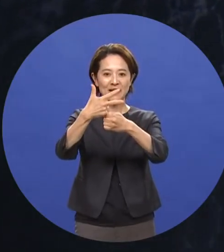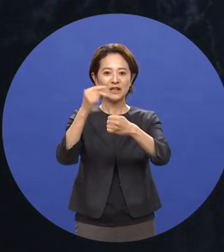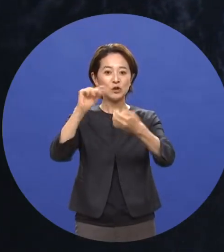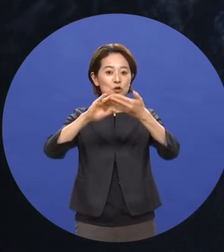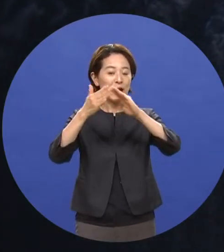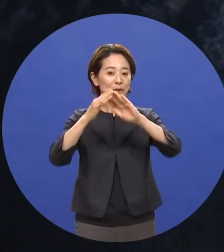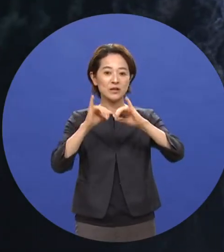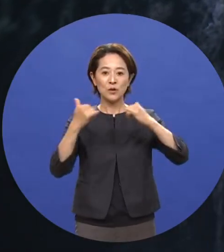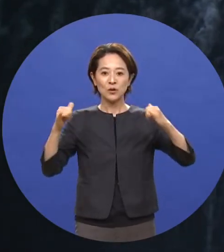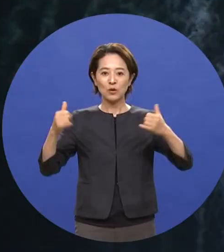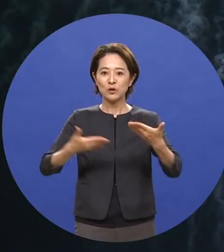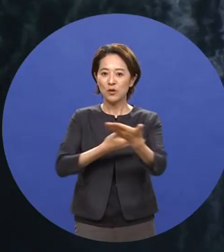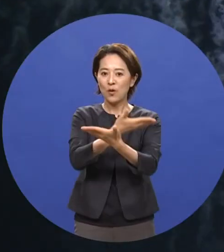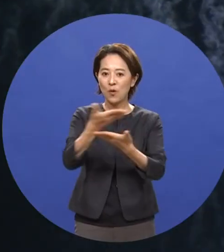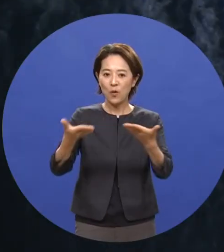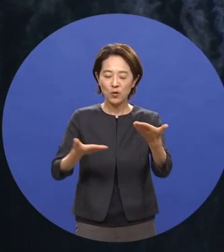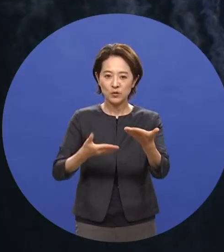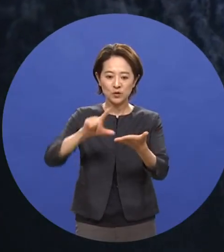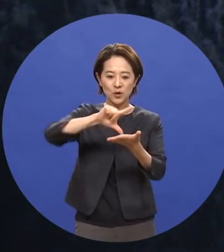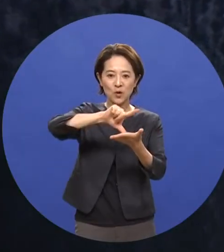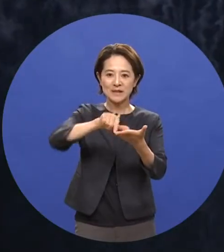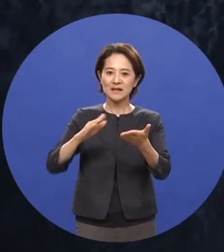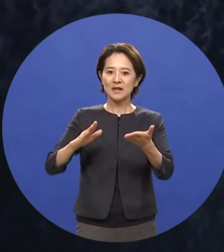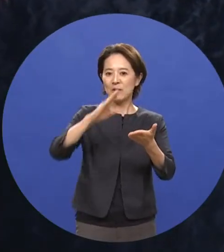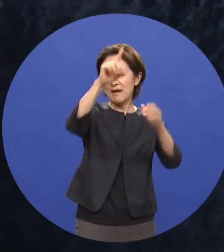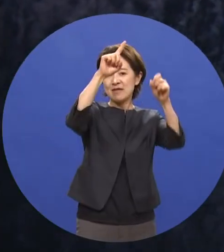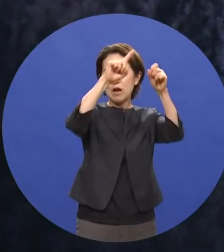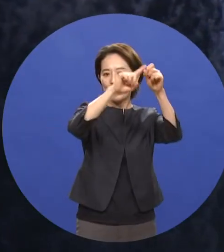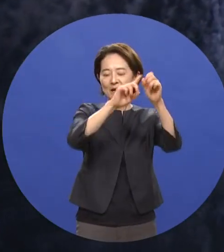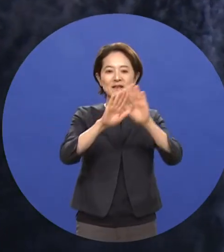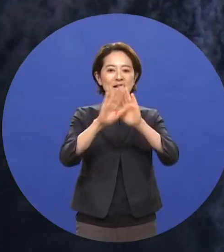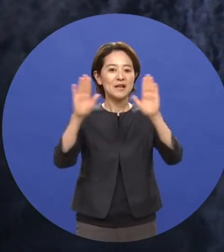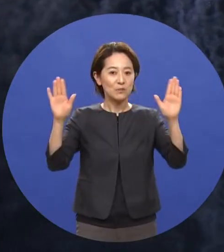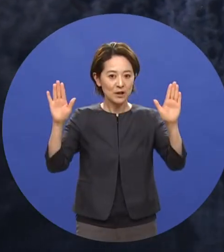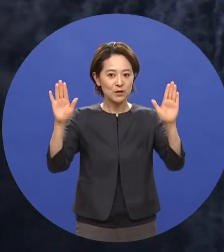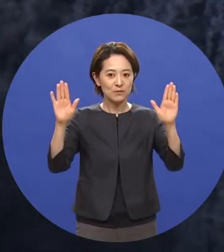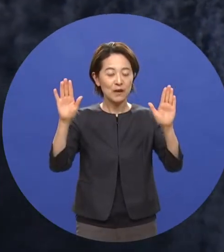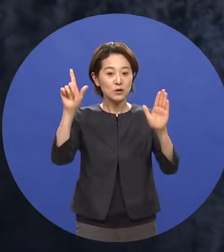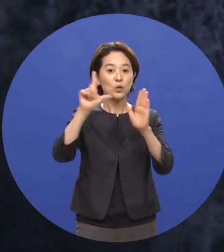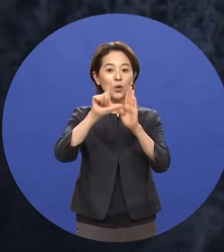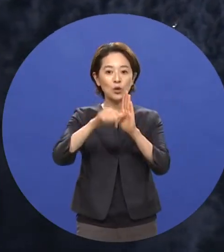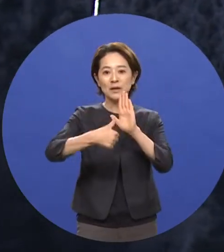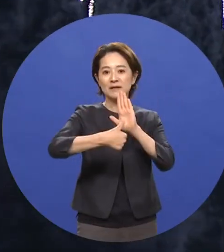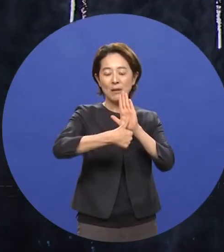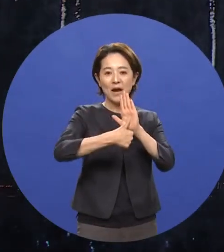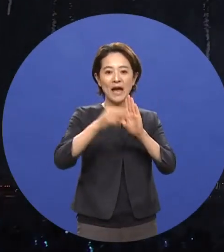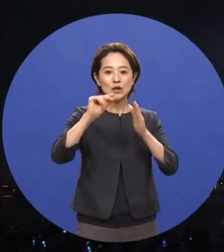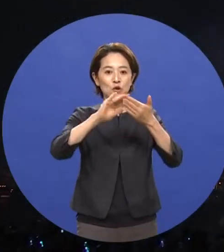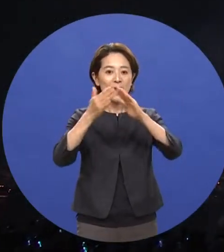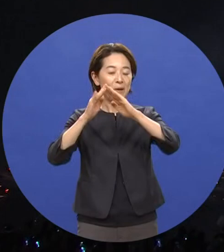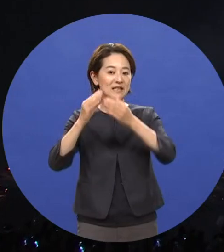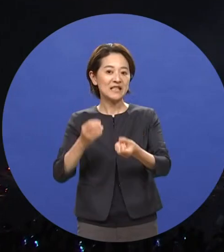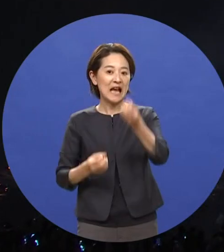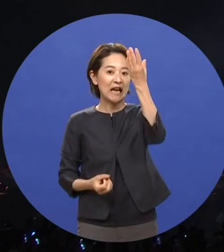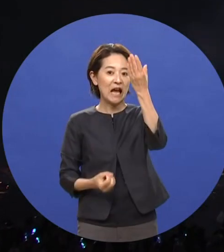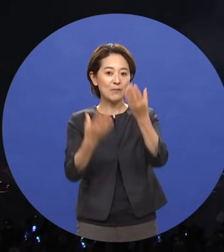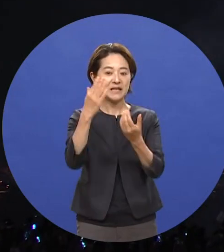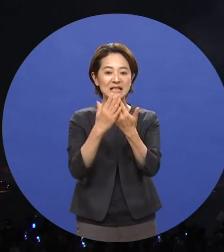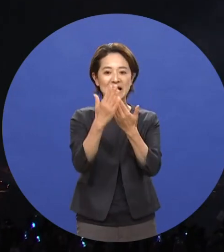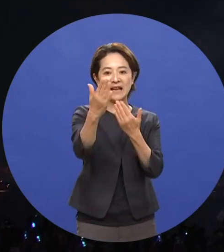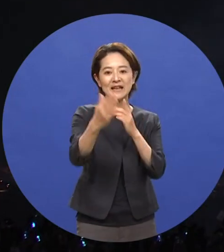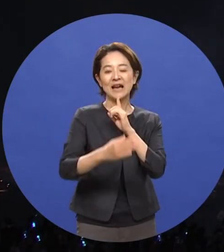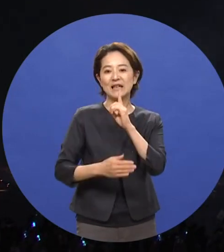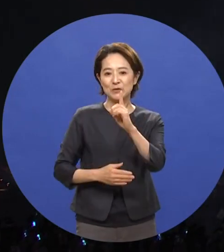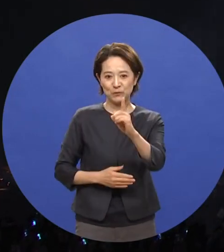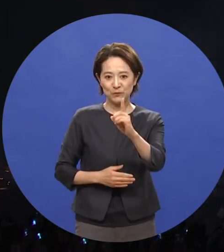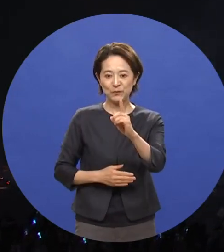に砂町地域住民の融和と発展を願って砂町花火大会の名称でスタートしたのが